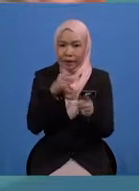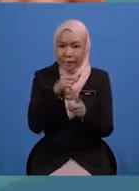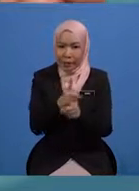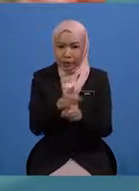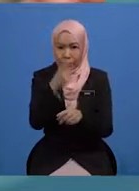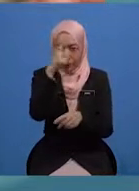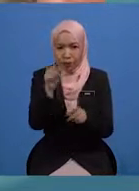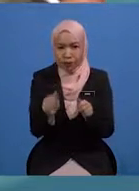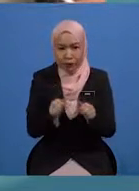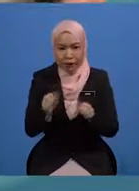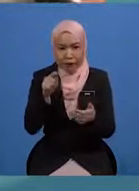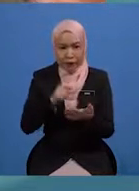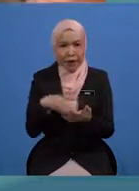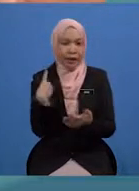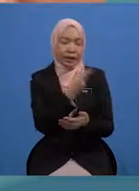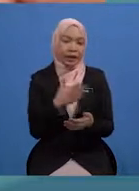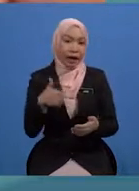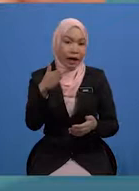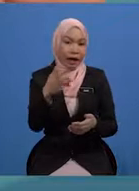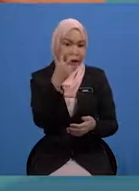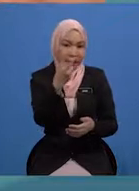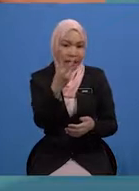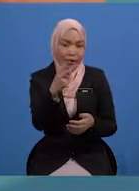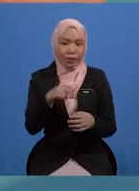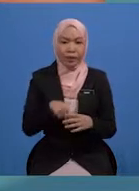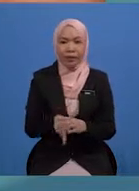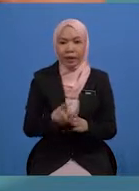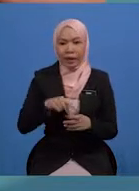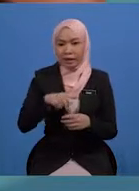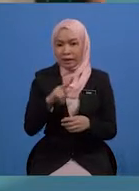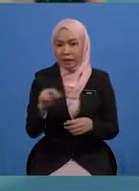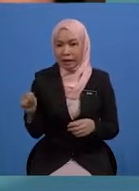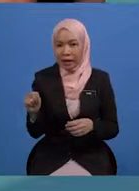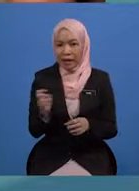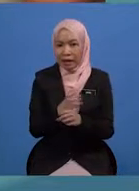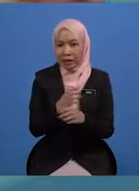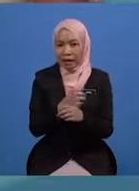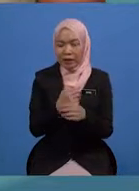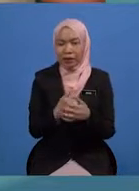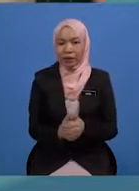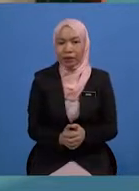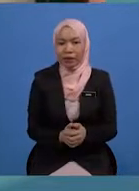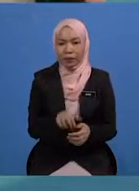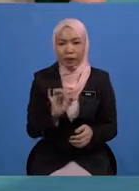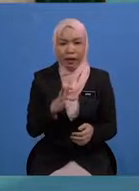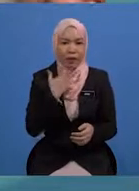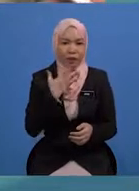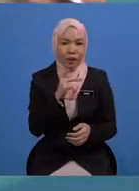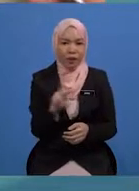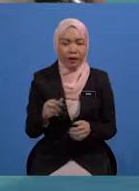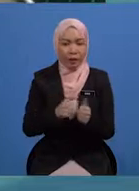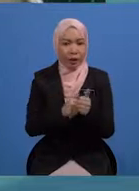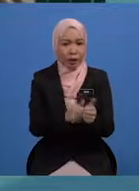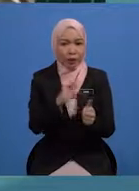ini, kita dapat lihat penghasilan bentuk adalah dari batu-batu yang diwarnakan